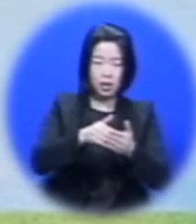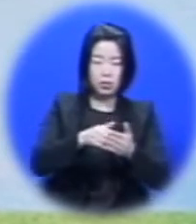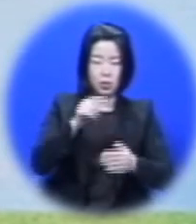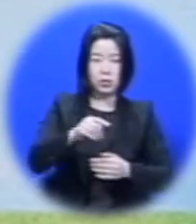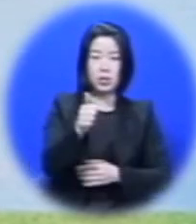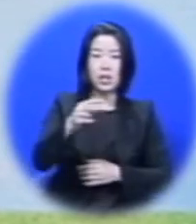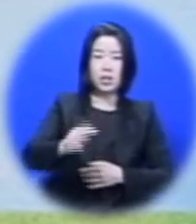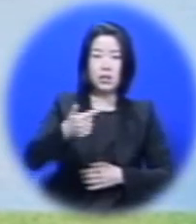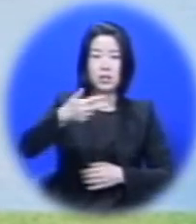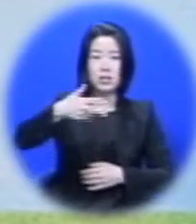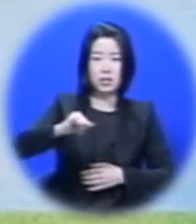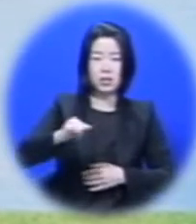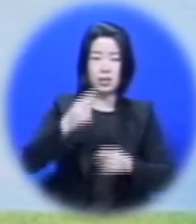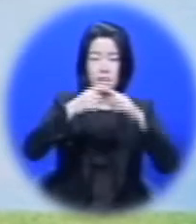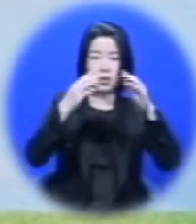현지 교회에